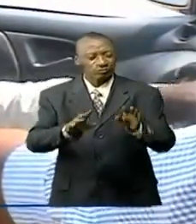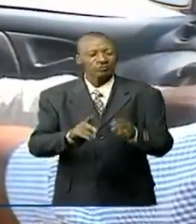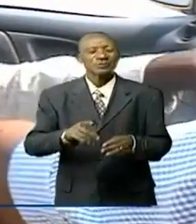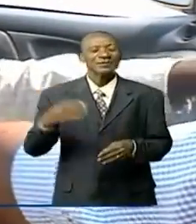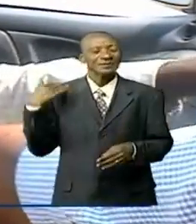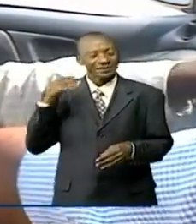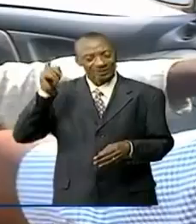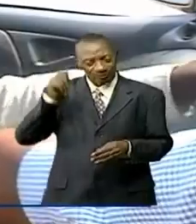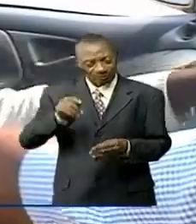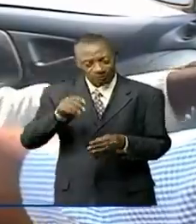réhabilitées.